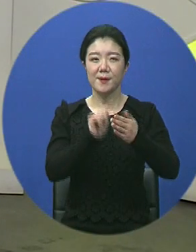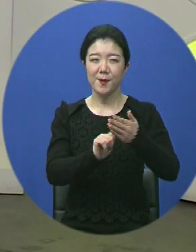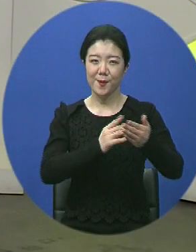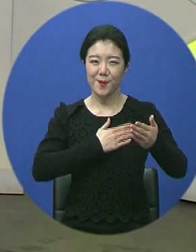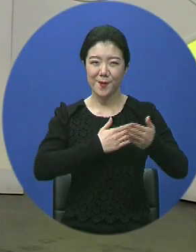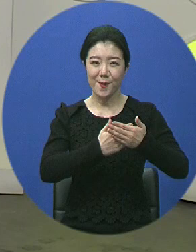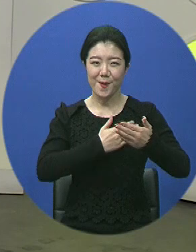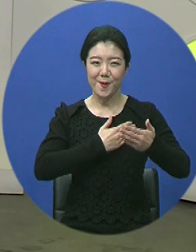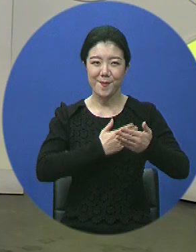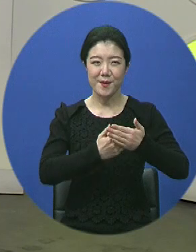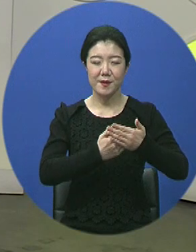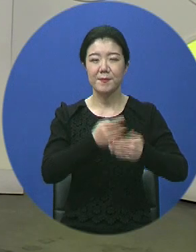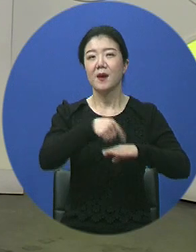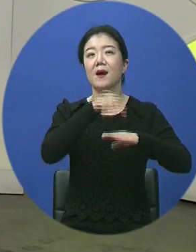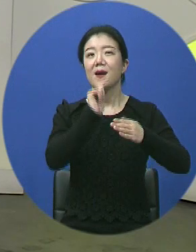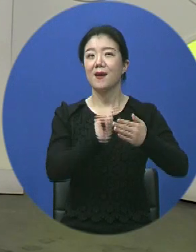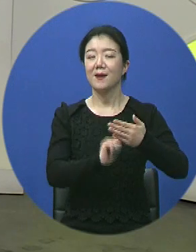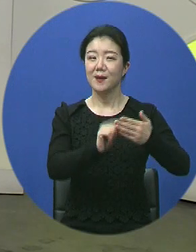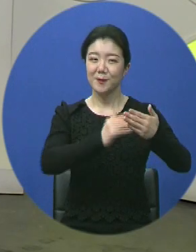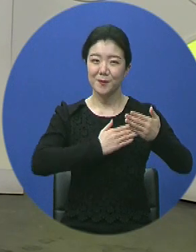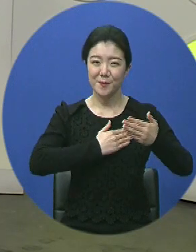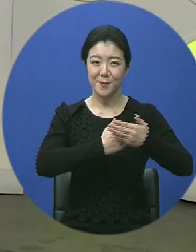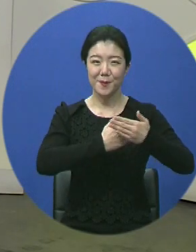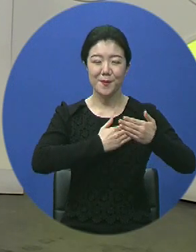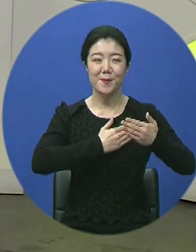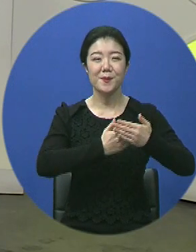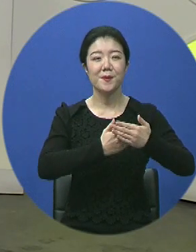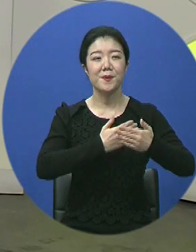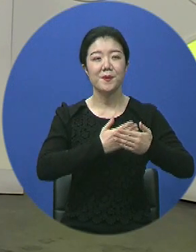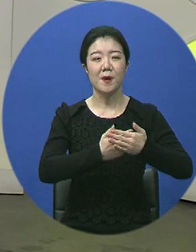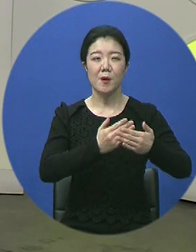가슴이 콩콩콩, 가슴이 콩콩콩.